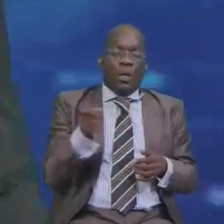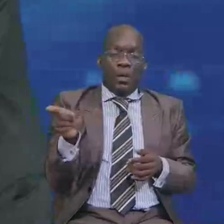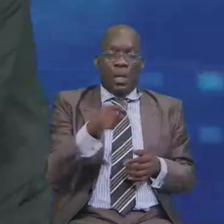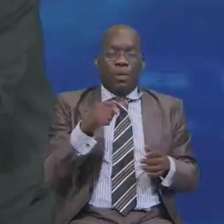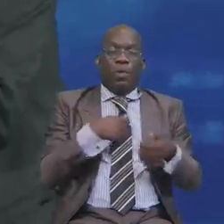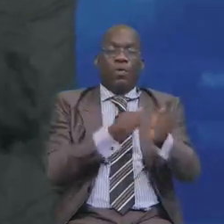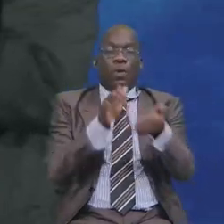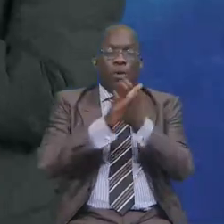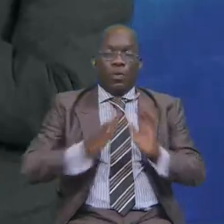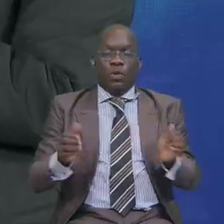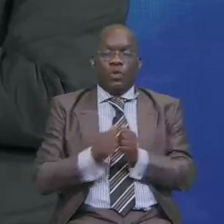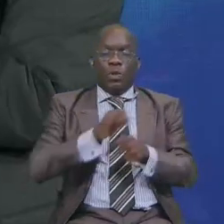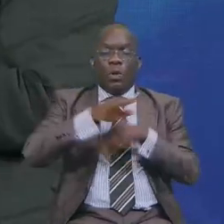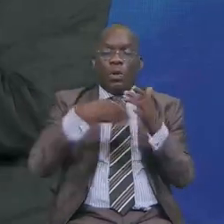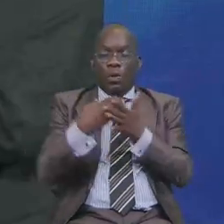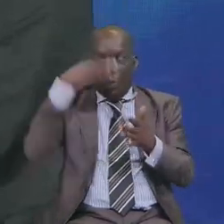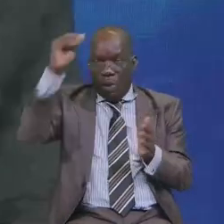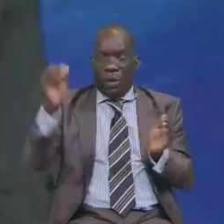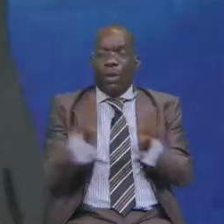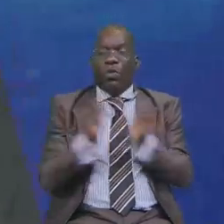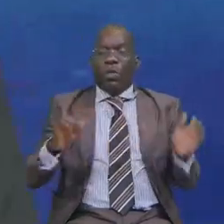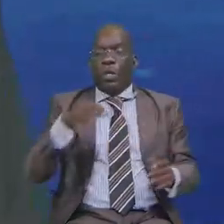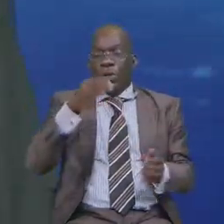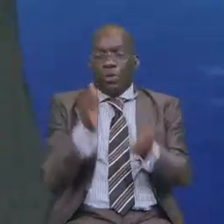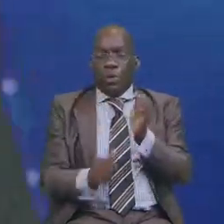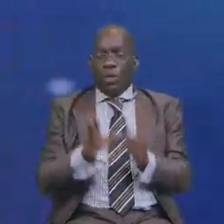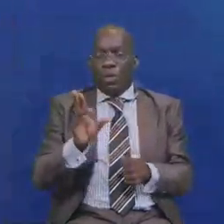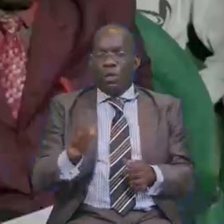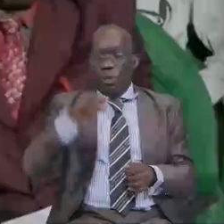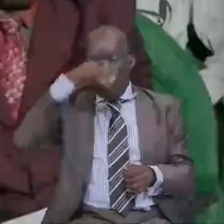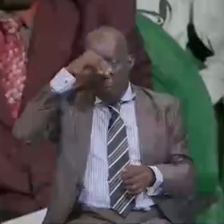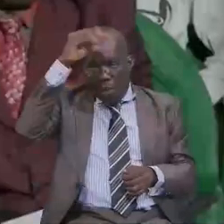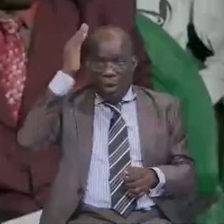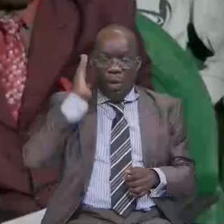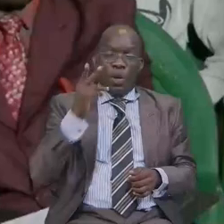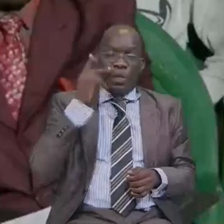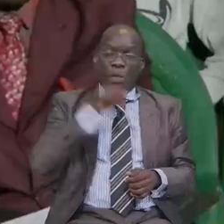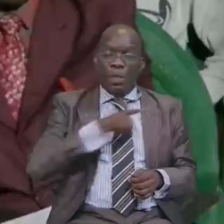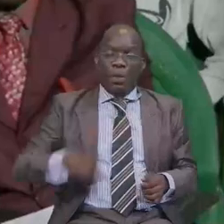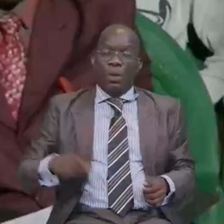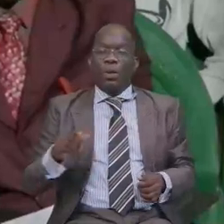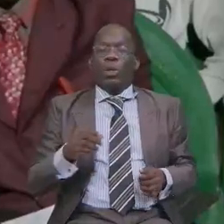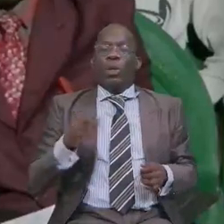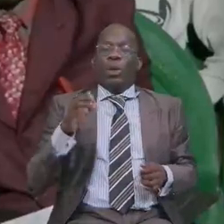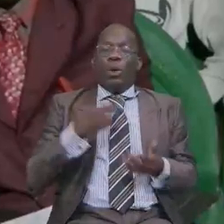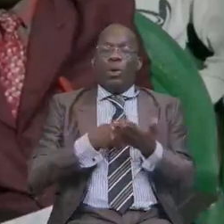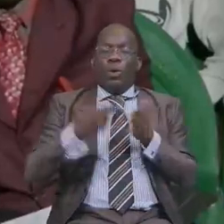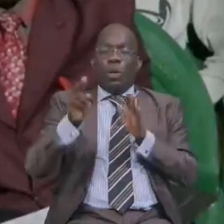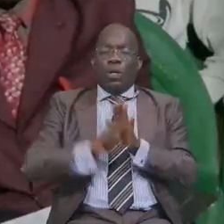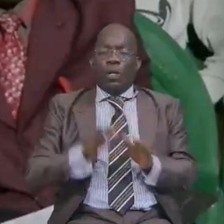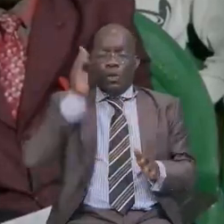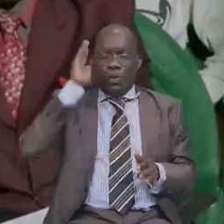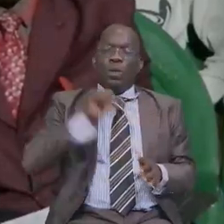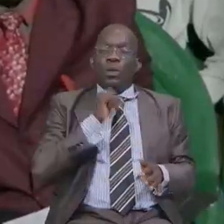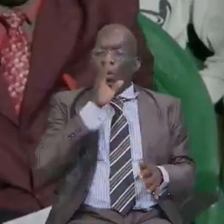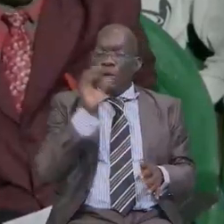sanctification sans laquelle personne ne verra le Seigneur. La sainteté ne va pas manquer dans la vie de